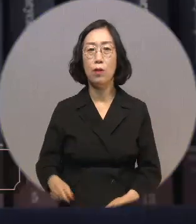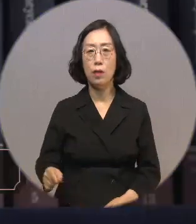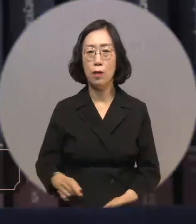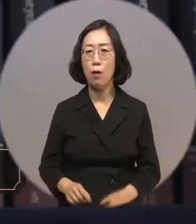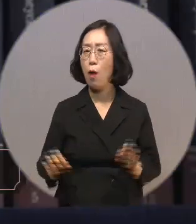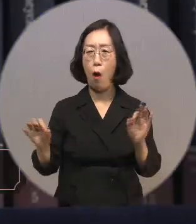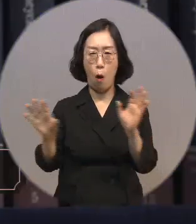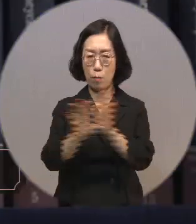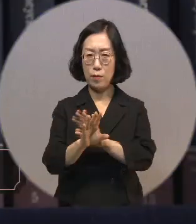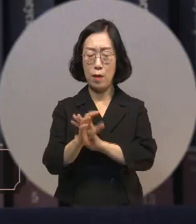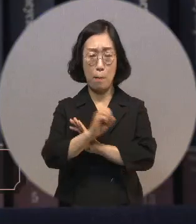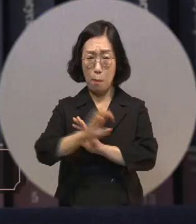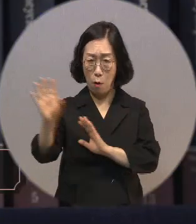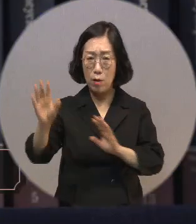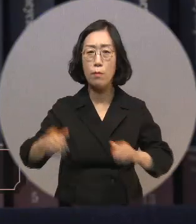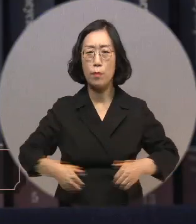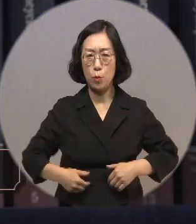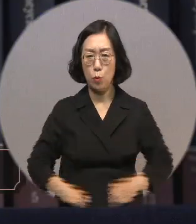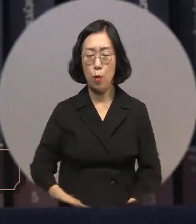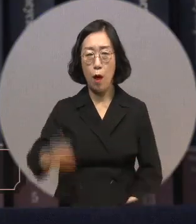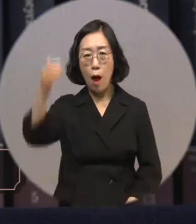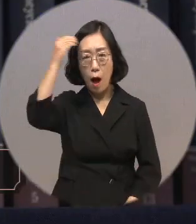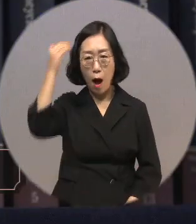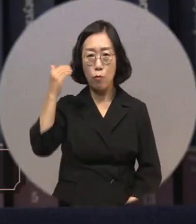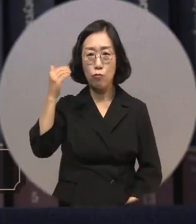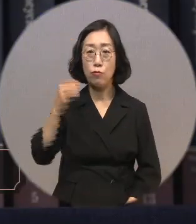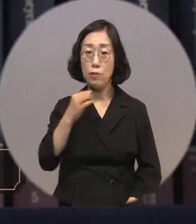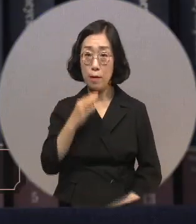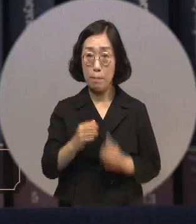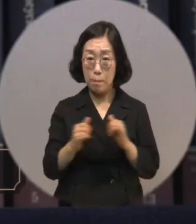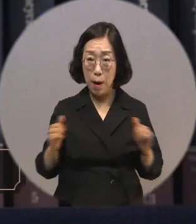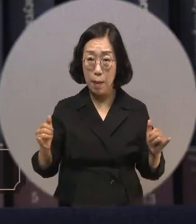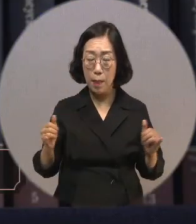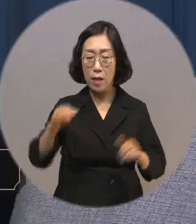문제이고요. 그거는 대한민국에서 탈북민이라서